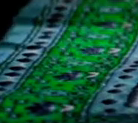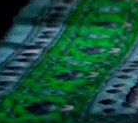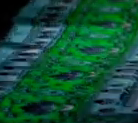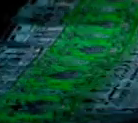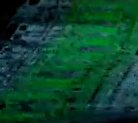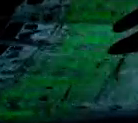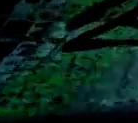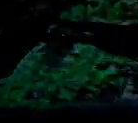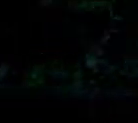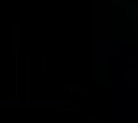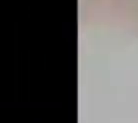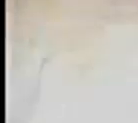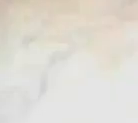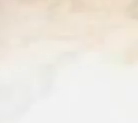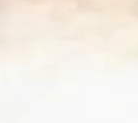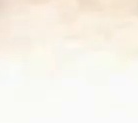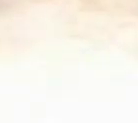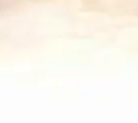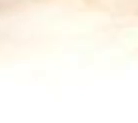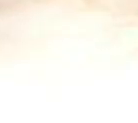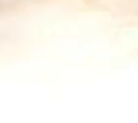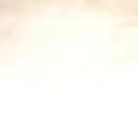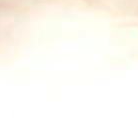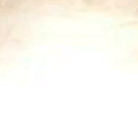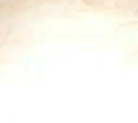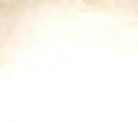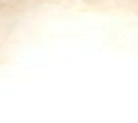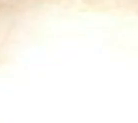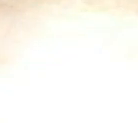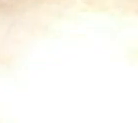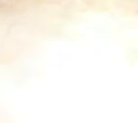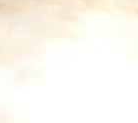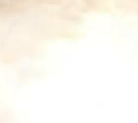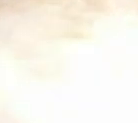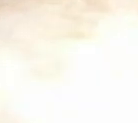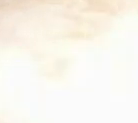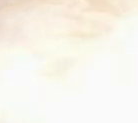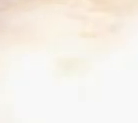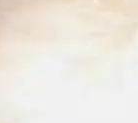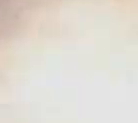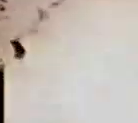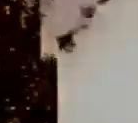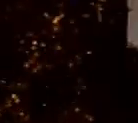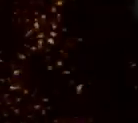احترمه فاداه بعض الناس بهجوم اغتسل كما